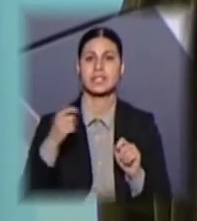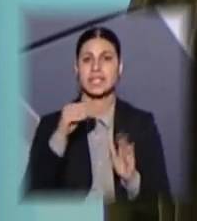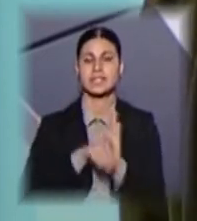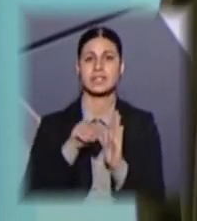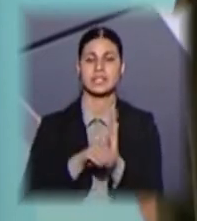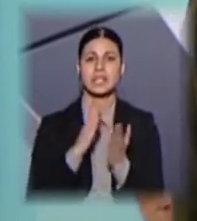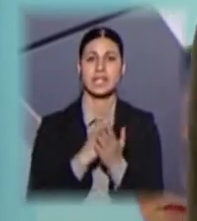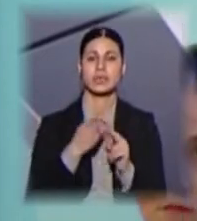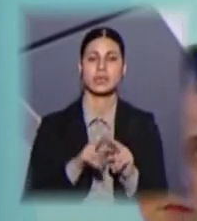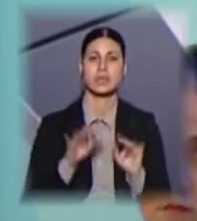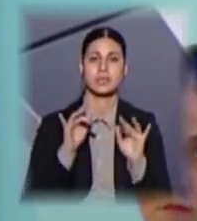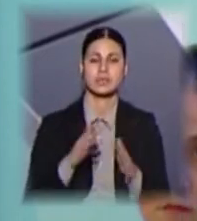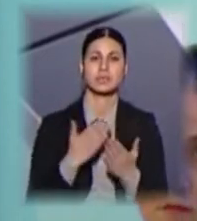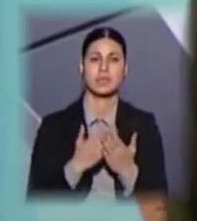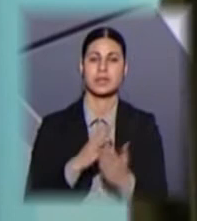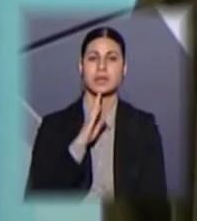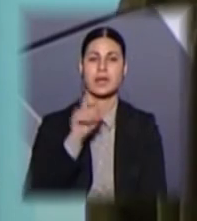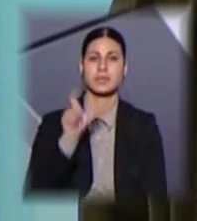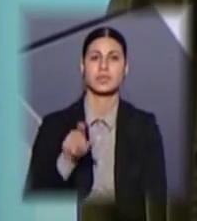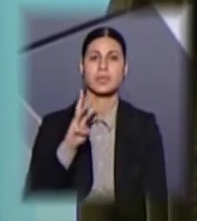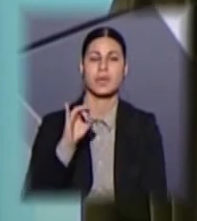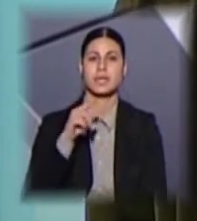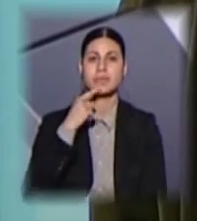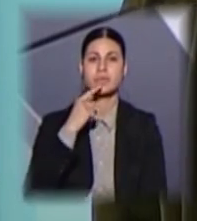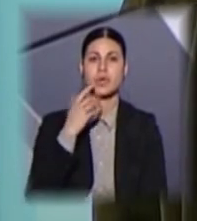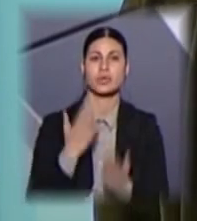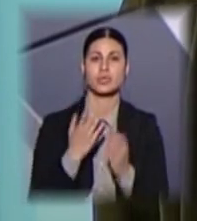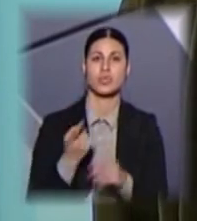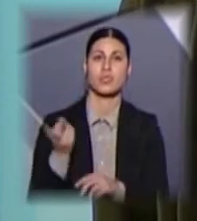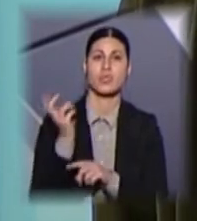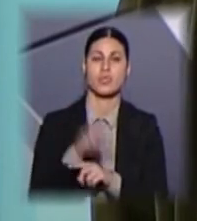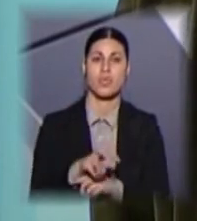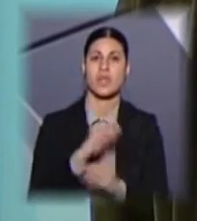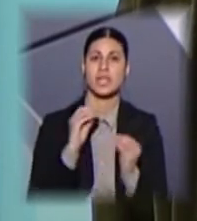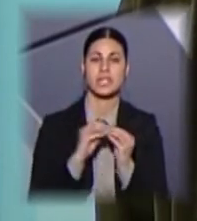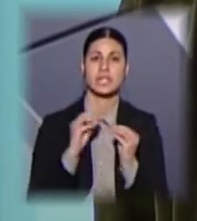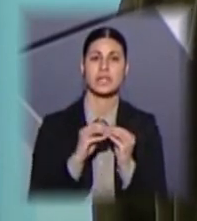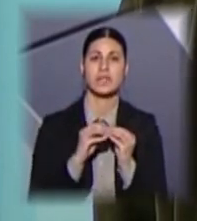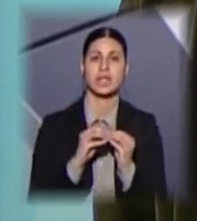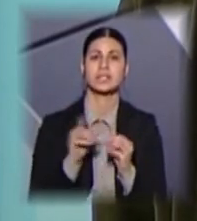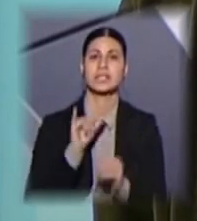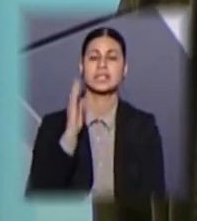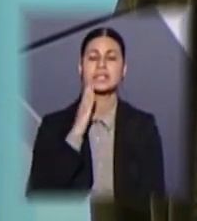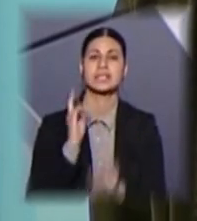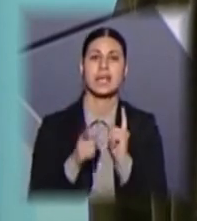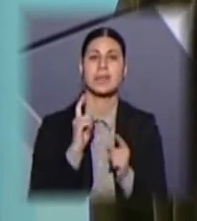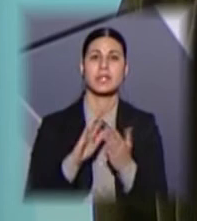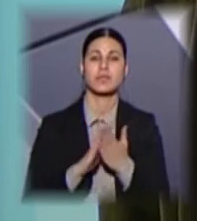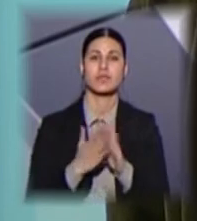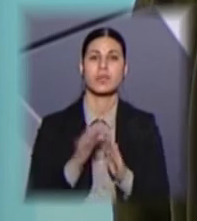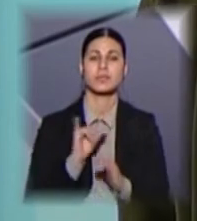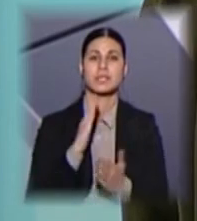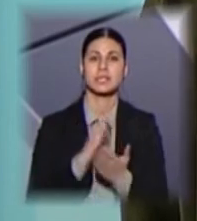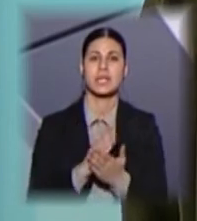ამ საქმეში, აი, ქალბატონი მაია ამბობდა, ეხლა რომ დაბრუნდეს სისტემა, სადაც გამომცემლობებს აქვს სამართლიანი პირობები, იმისთვის რომ